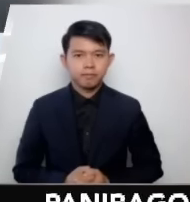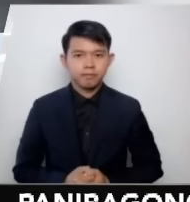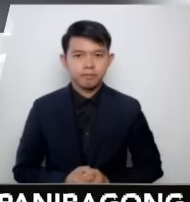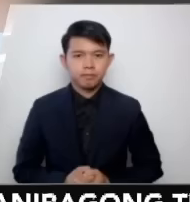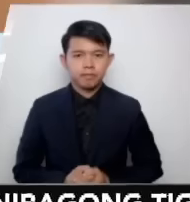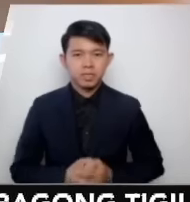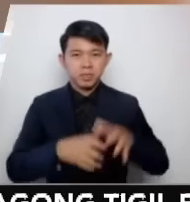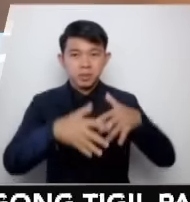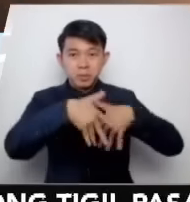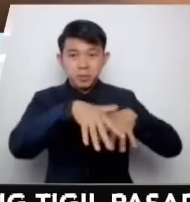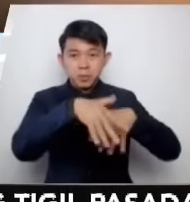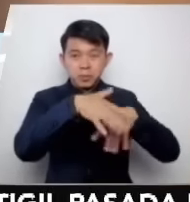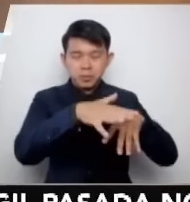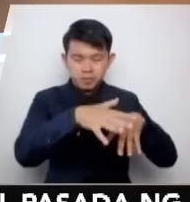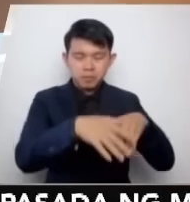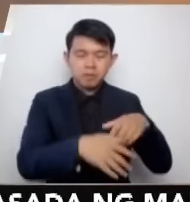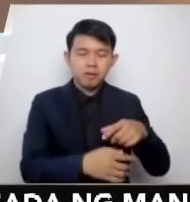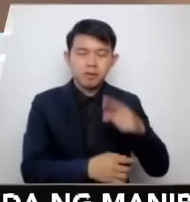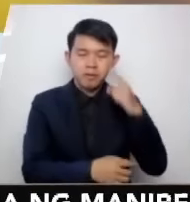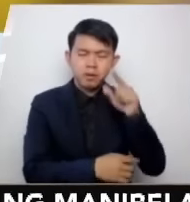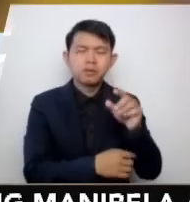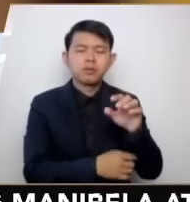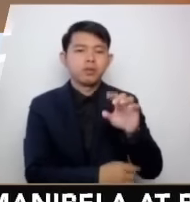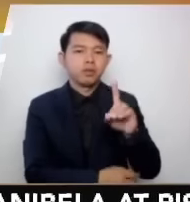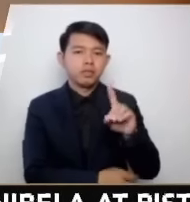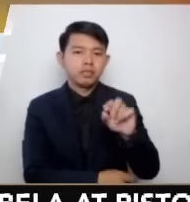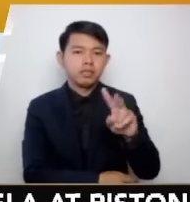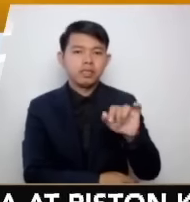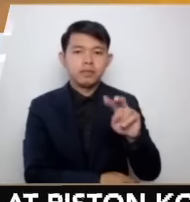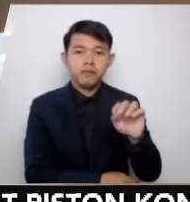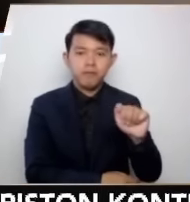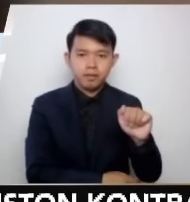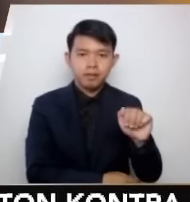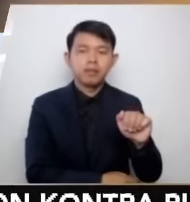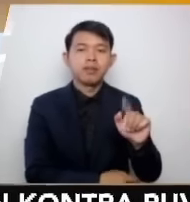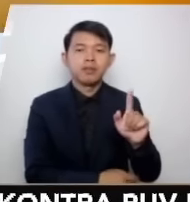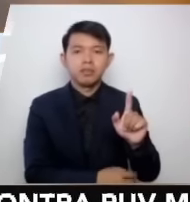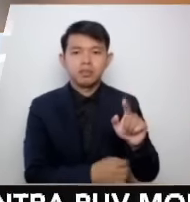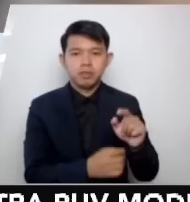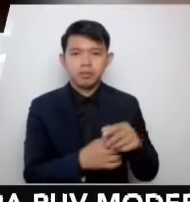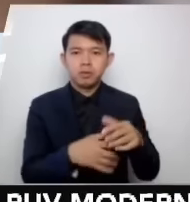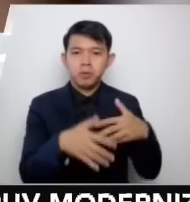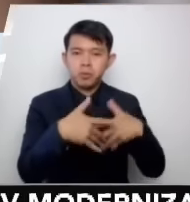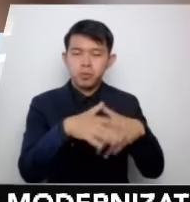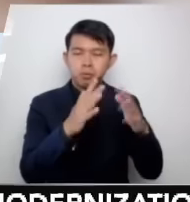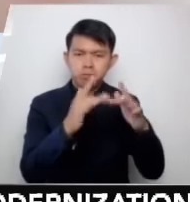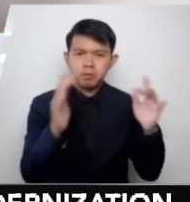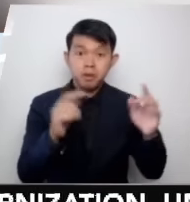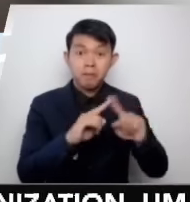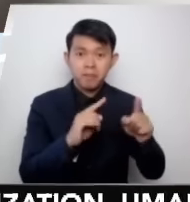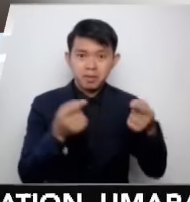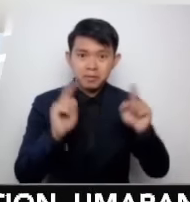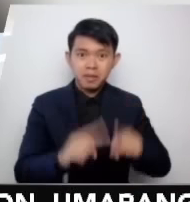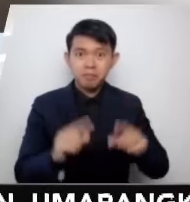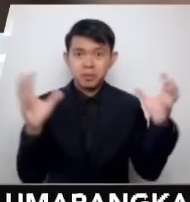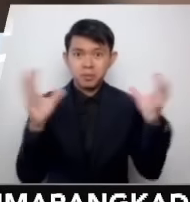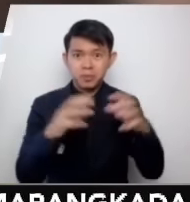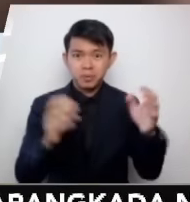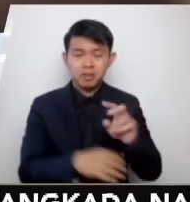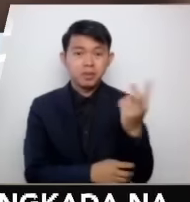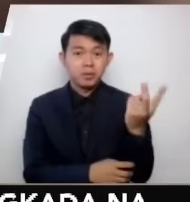imahen ng Divino Rostro sa Naga, Camarines Sur, na uwi sa suntukan ang tulakan ng dalawang lalaking yan. May